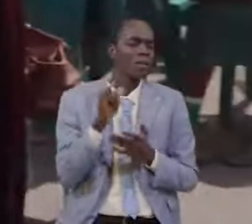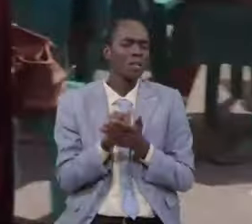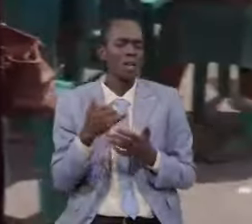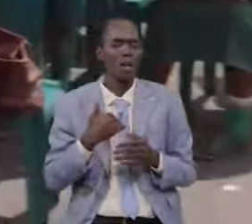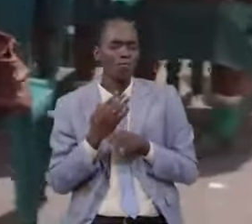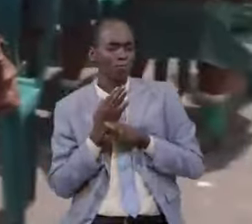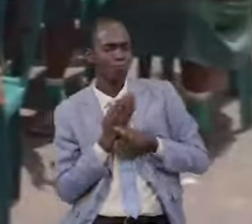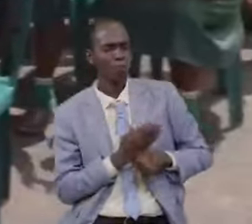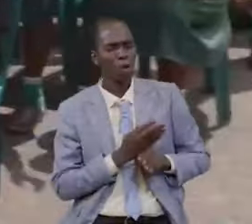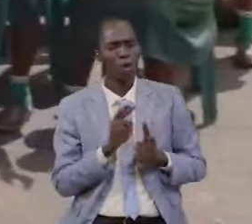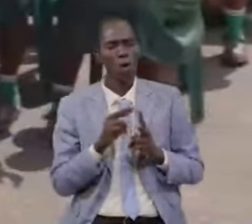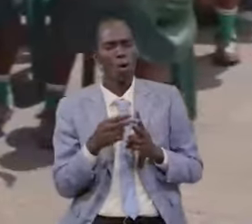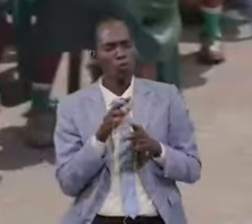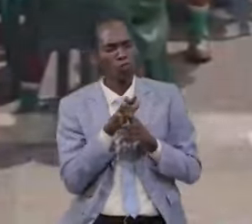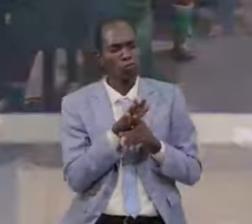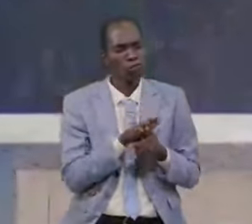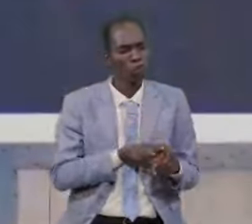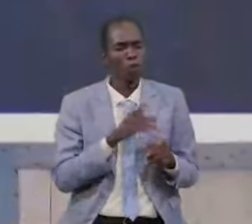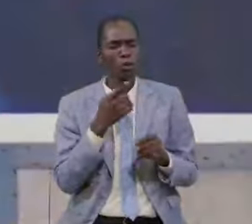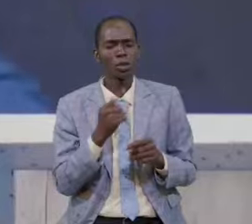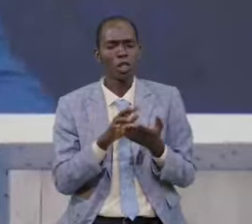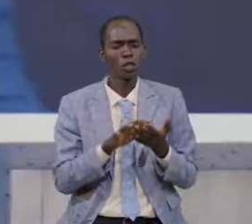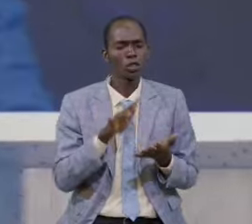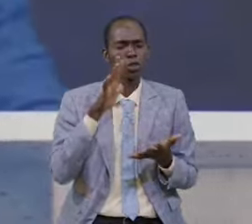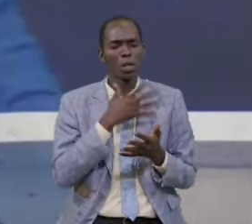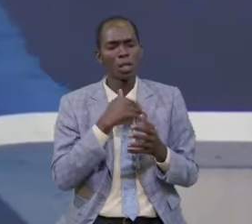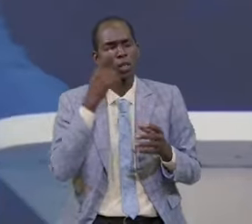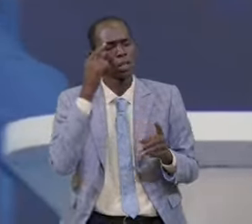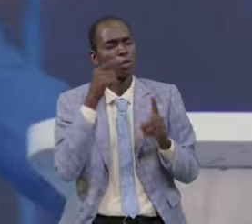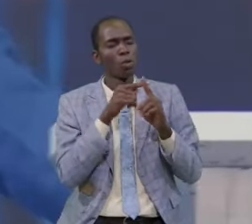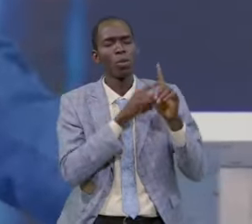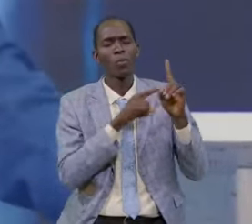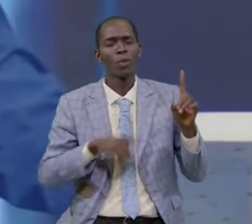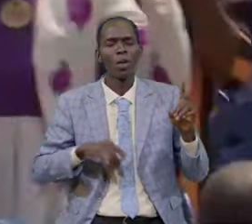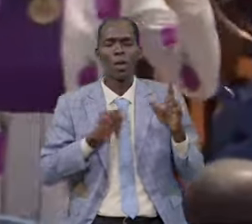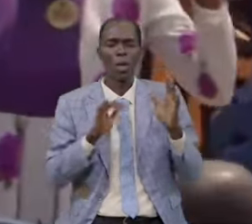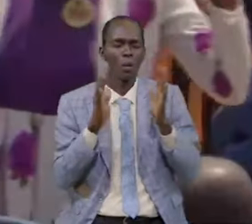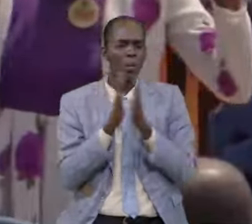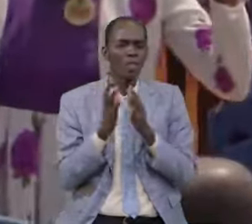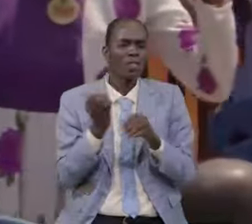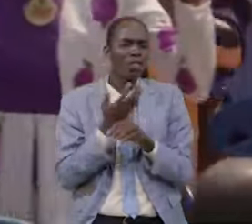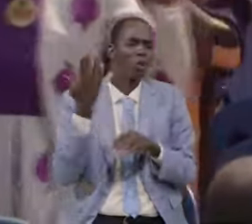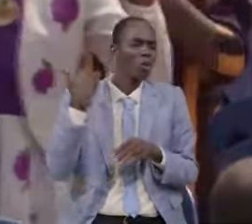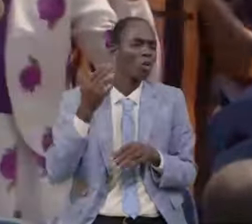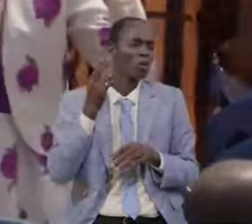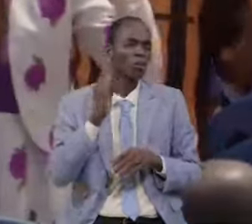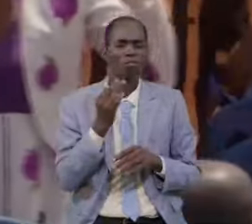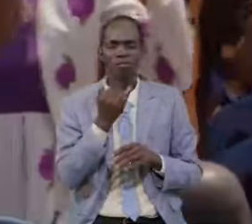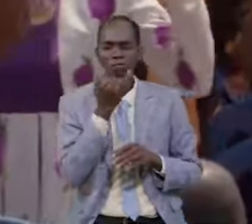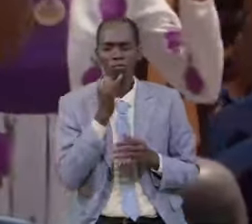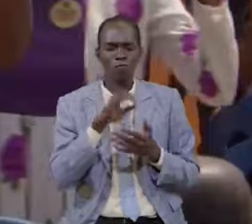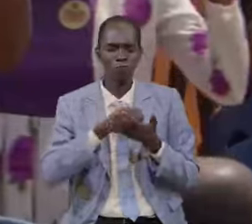que tout ce qui les ralentit et qui empêchait la gloire dans leur vie, efface tout de chaque vie au nom